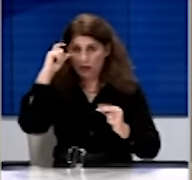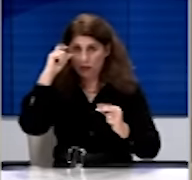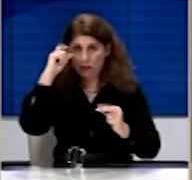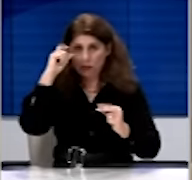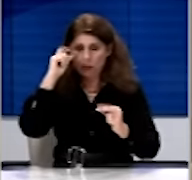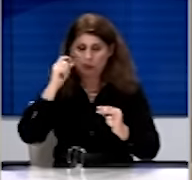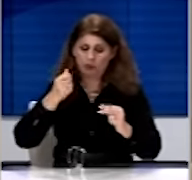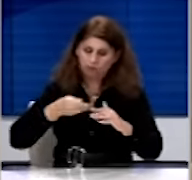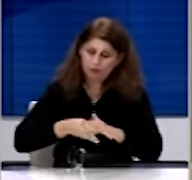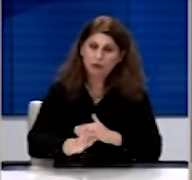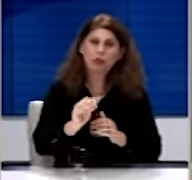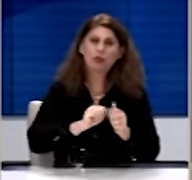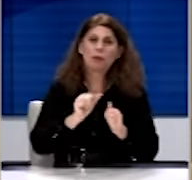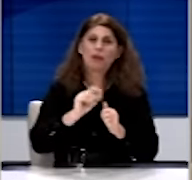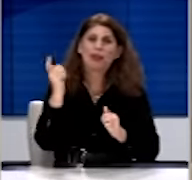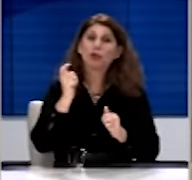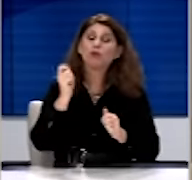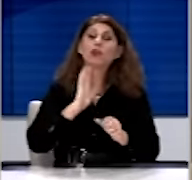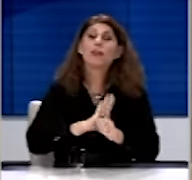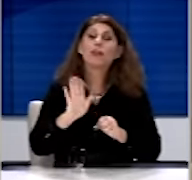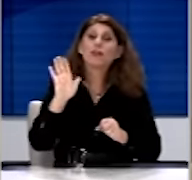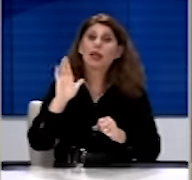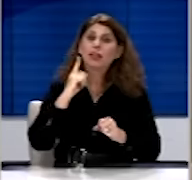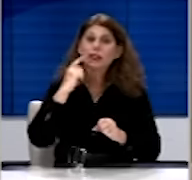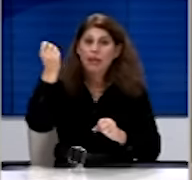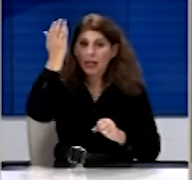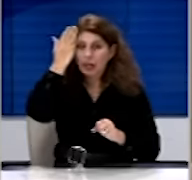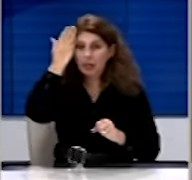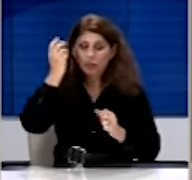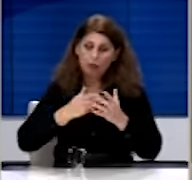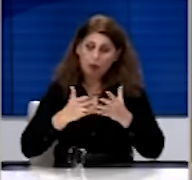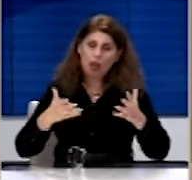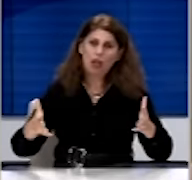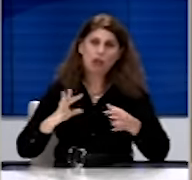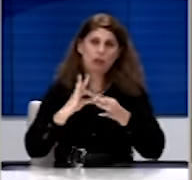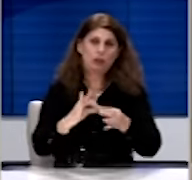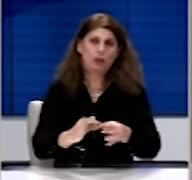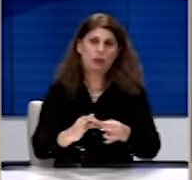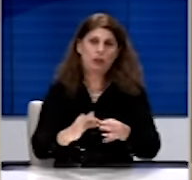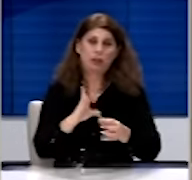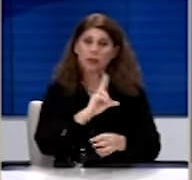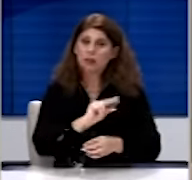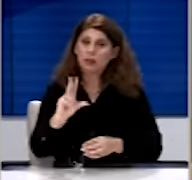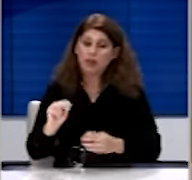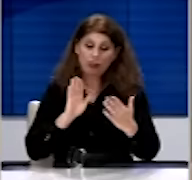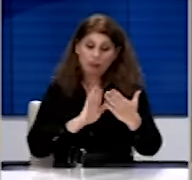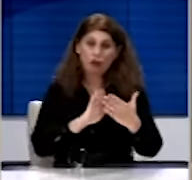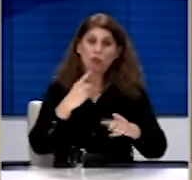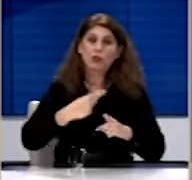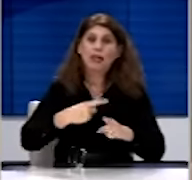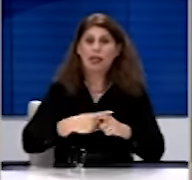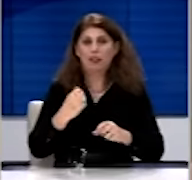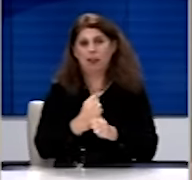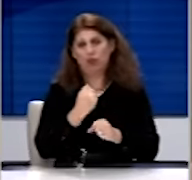βγάλουν το μήνα, γιατί ο μισθός δεν φτάνει και η ακρίβεια μεγαλώνει συνεχώς. Τα ίδια αντιμετωπίζουν και οι Έλληνες